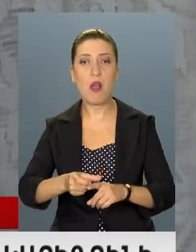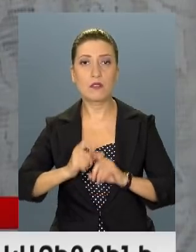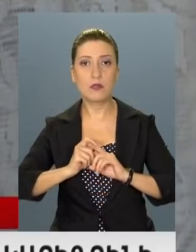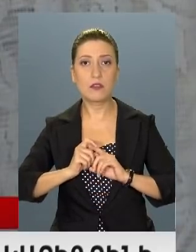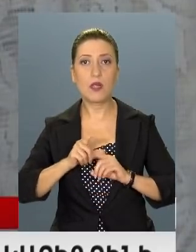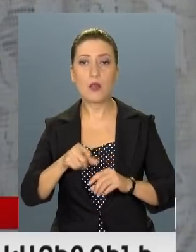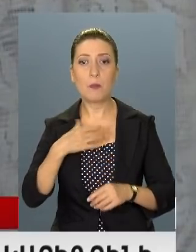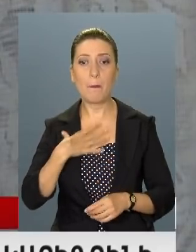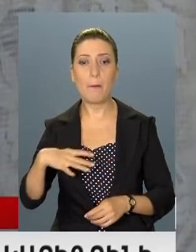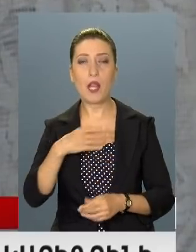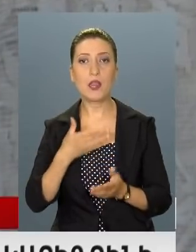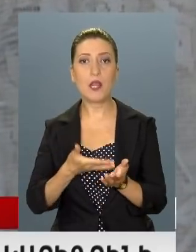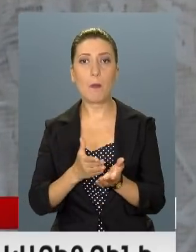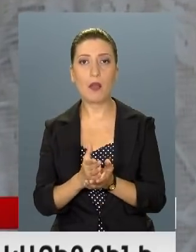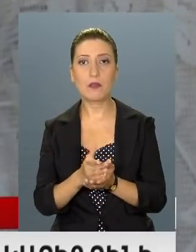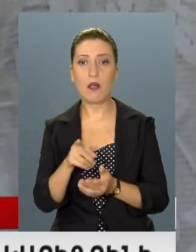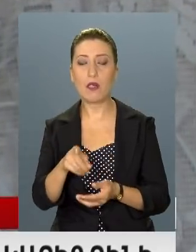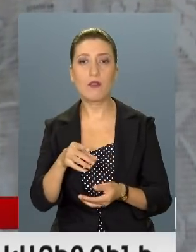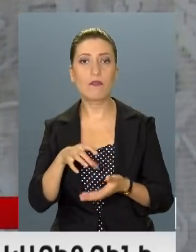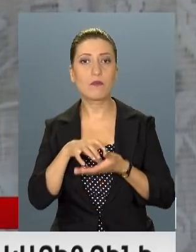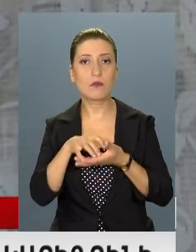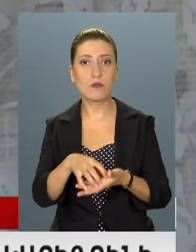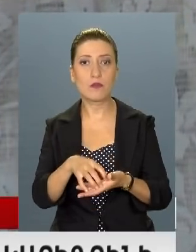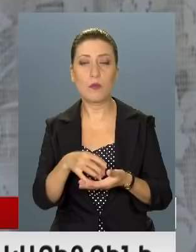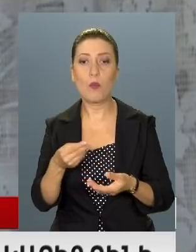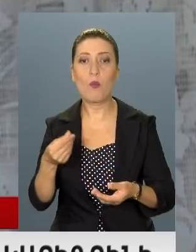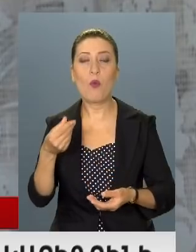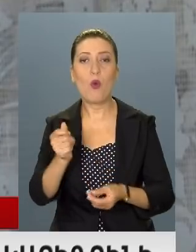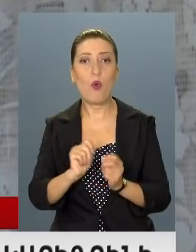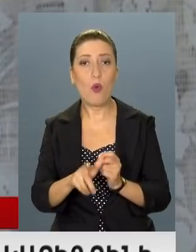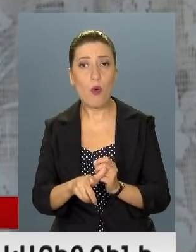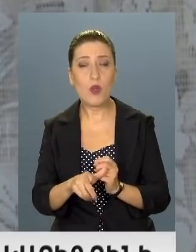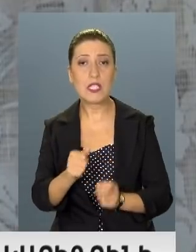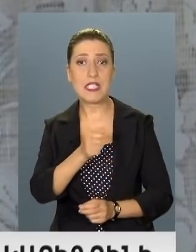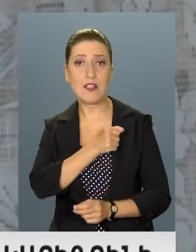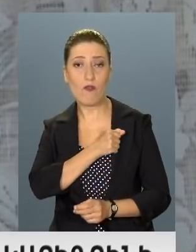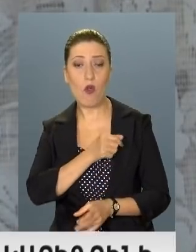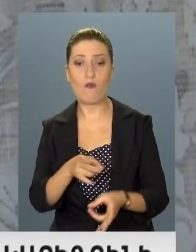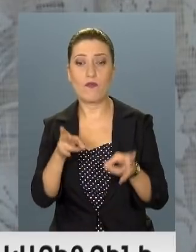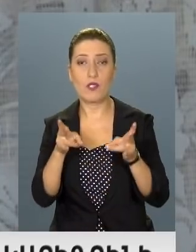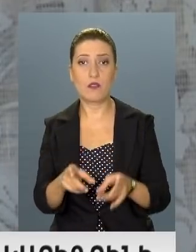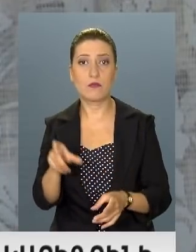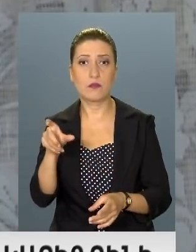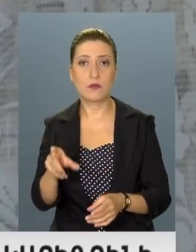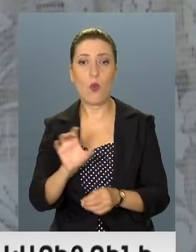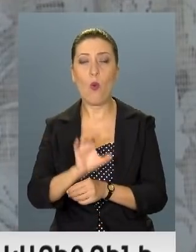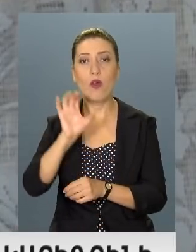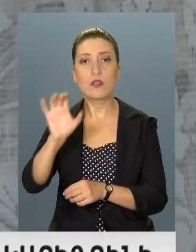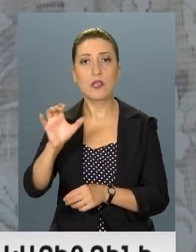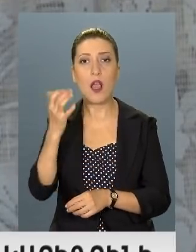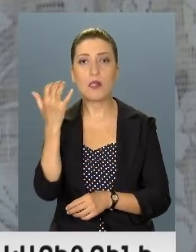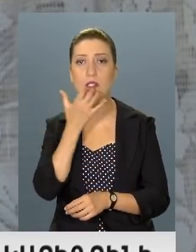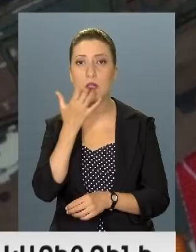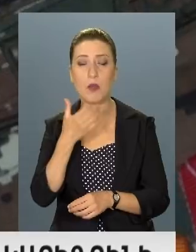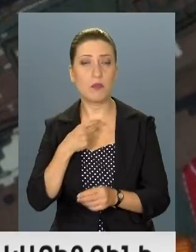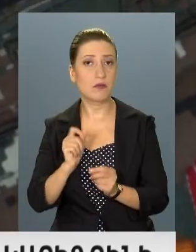մեր նպատակը դա չի, որ ֆինանսավորենք ինչ-որ զինվորի կամ վիրավորի, որ ինքը գնա արդ երկրում կամ ինչ-որ միտեղ իրա